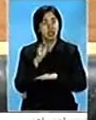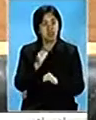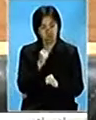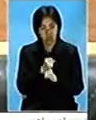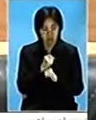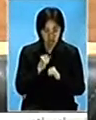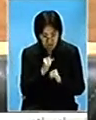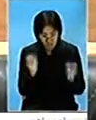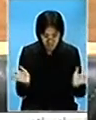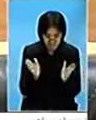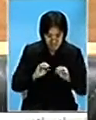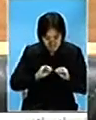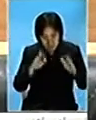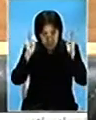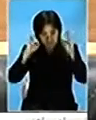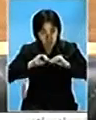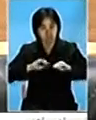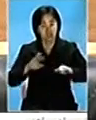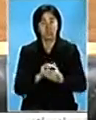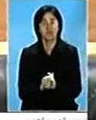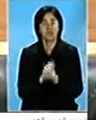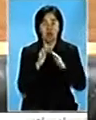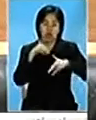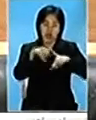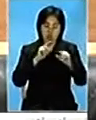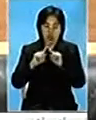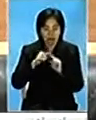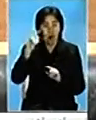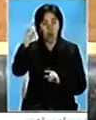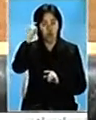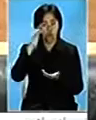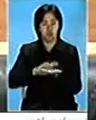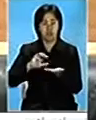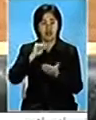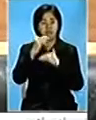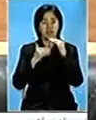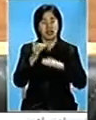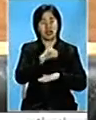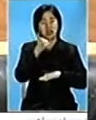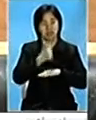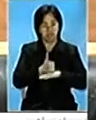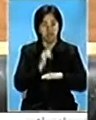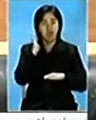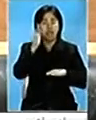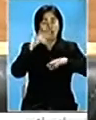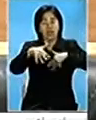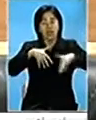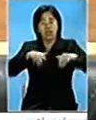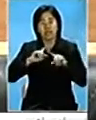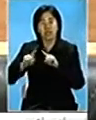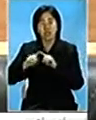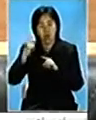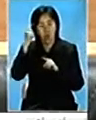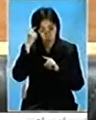เชิงรุกนะคะต้องทำงานให้คนเนี่ยเห็นภาพว่ามันมีสภาพัฒนาการเมืองเพื่อให้ประชาชนเนี่ยได้มีความ